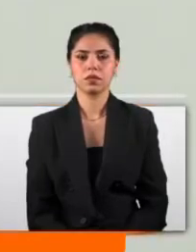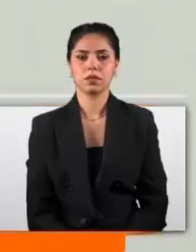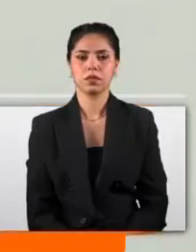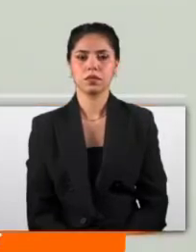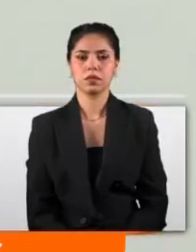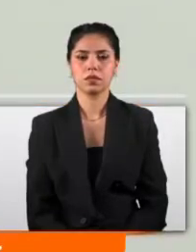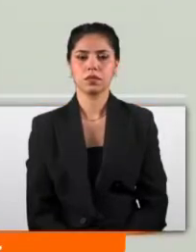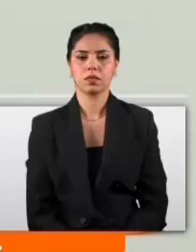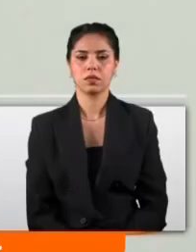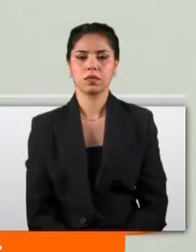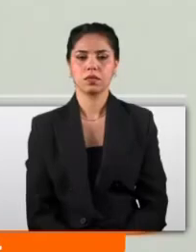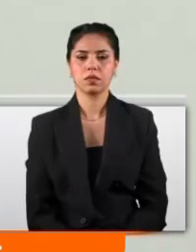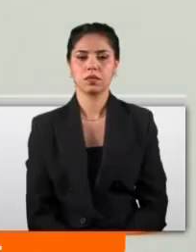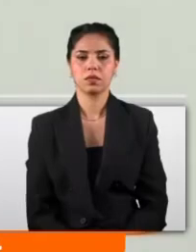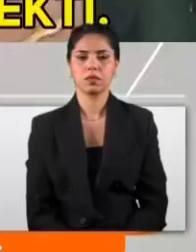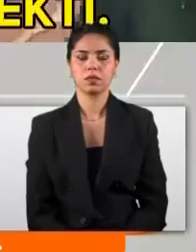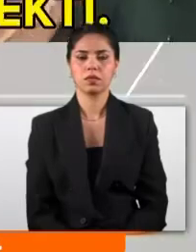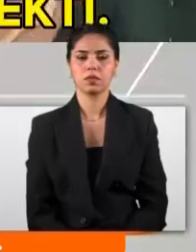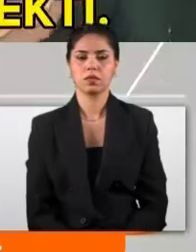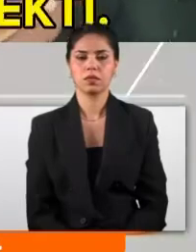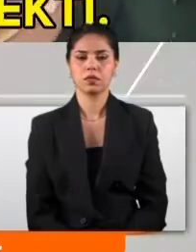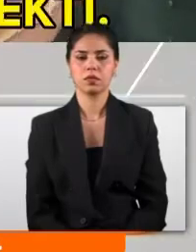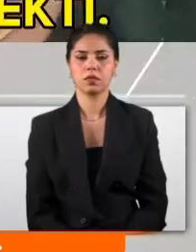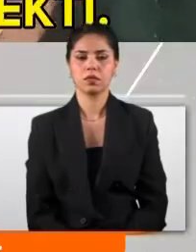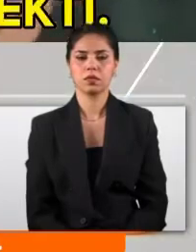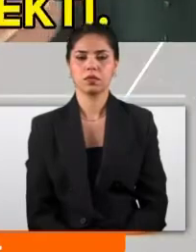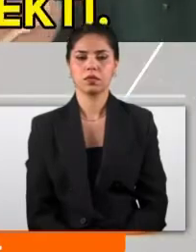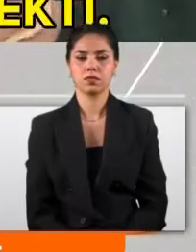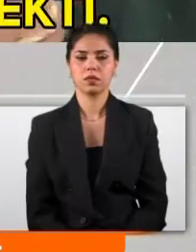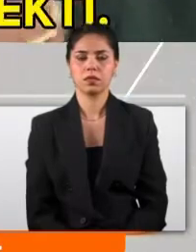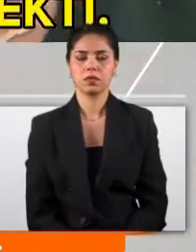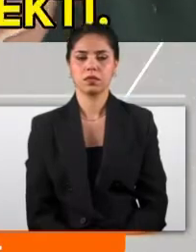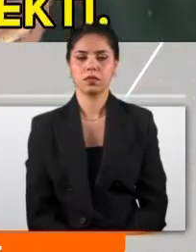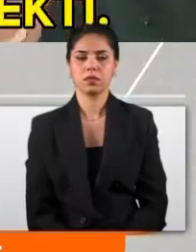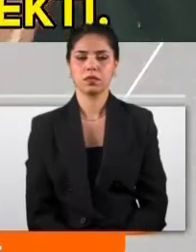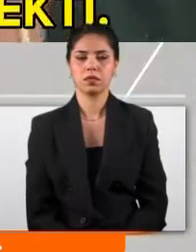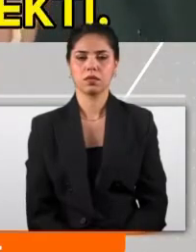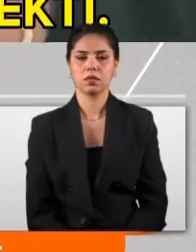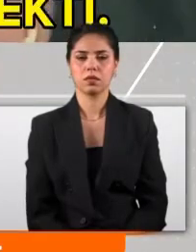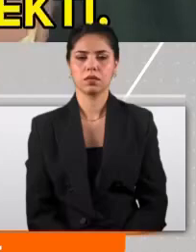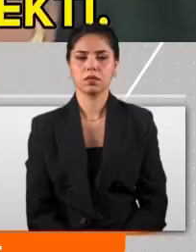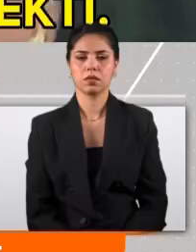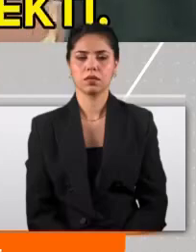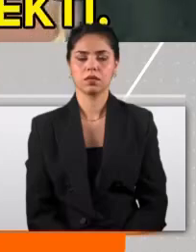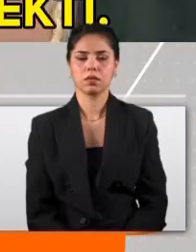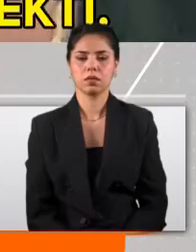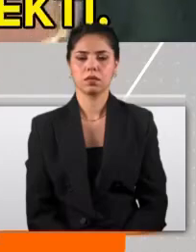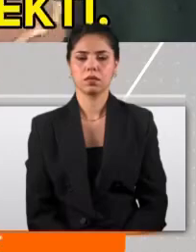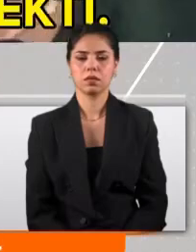Farlarını görmemle vurması bir oldu zaten. Annelik içgüdüsü olsaydı onda önce benim yavrumu kurtarıp